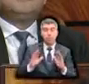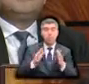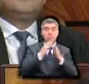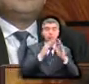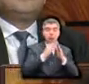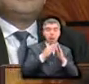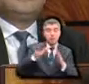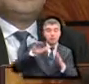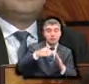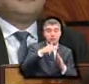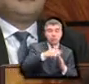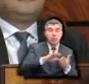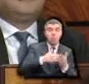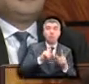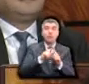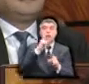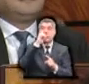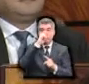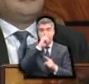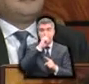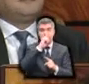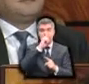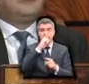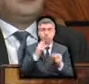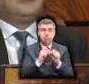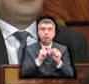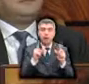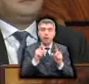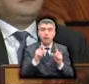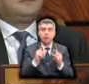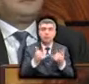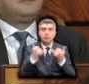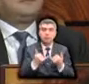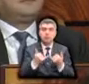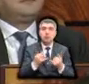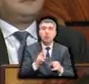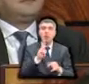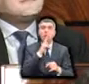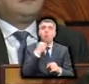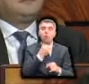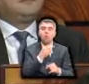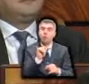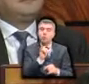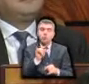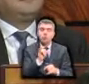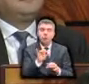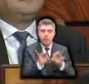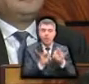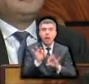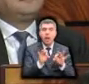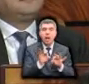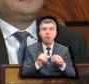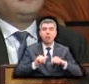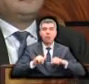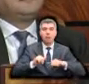والهضاب الشرقية والجنوبية ظروف مناخية قاسية جدا. بغيناكم انتم كحكومة تورينا شنو هي الاحتياطات والإجراءات المتخذة من طرفكم